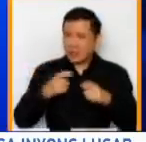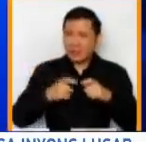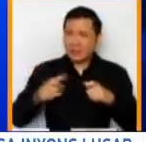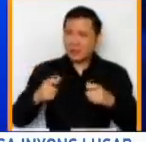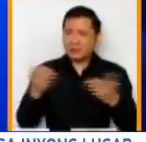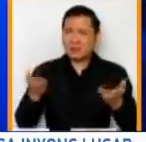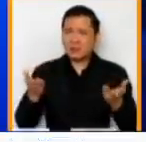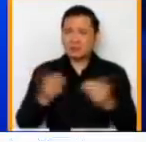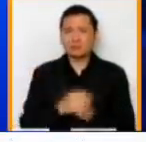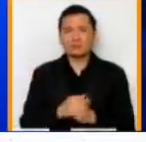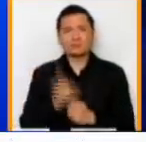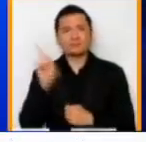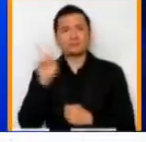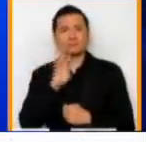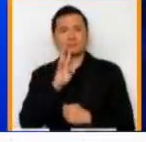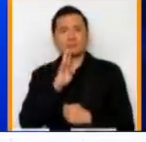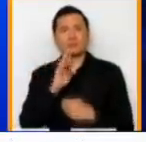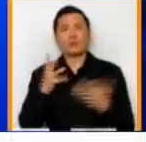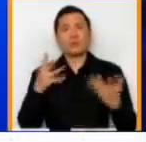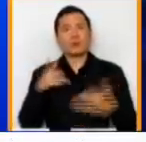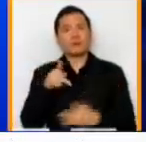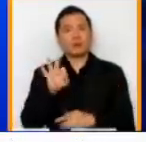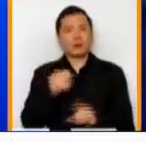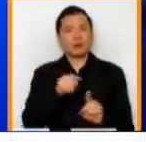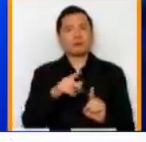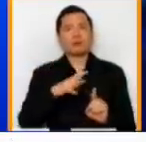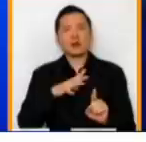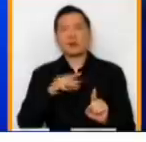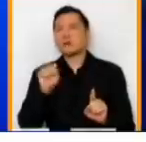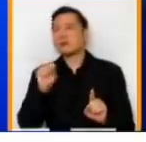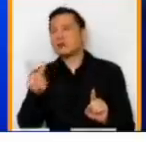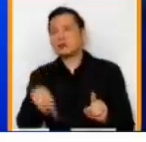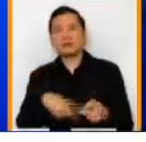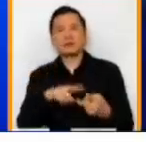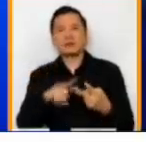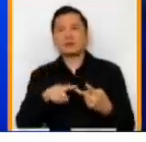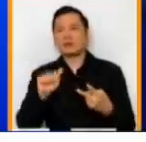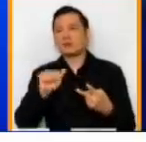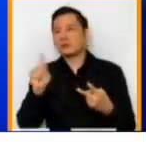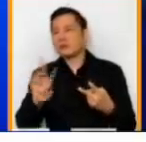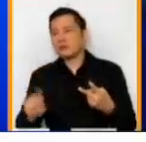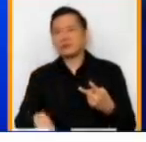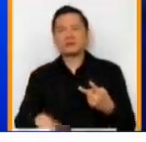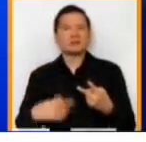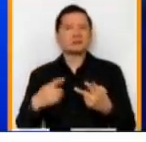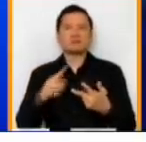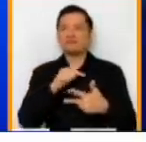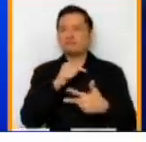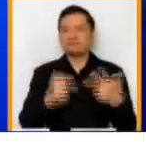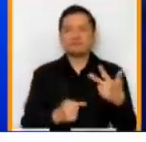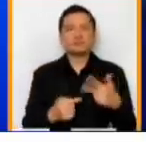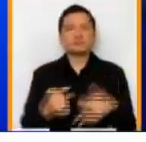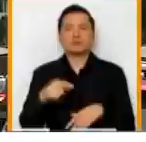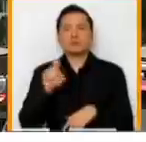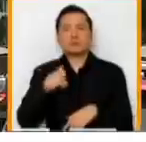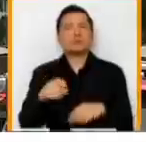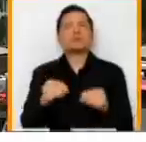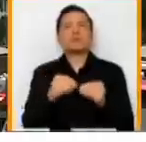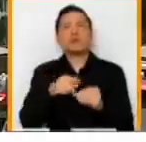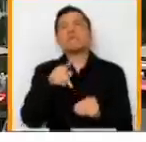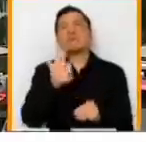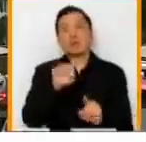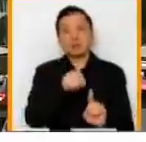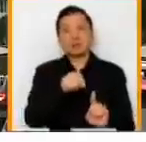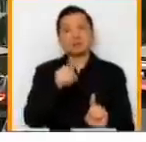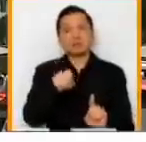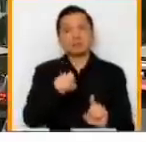noon na pag walang Pfizer, nasasalo ng Sinovac, nasasalo ng Astra. So ito talaga, they will need to produce so much Pfizer and Moderna. Sa